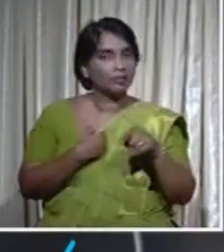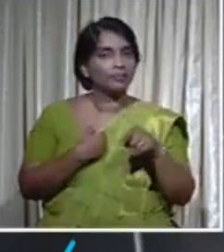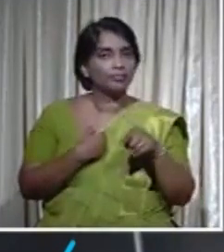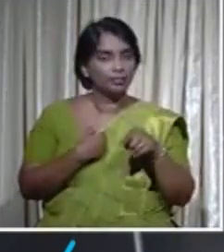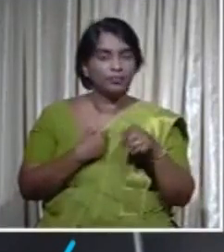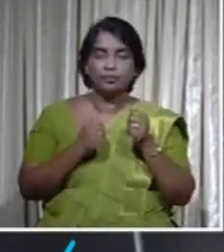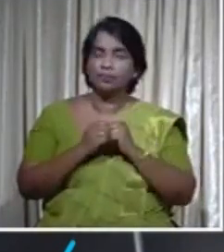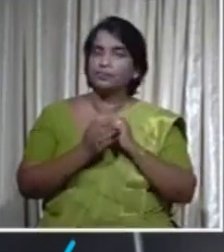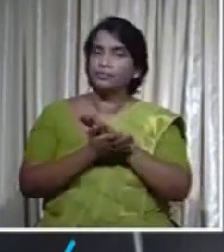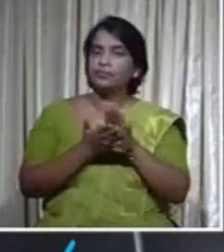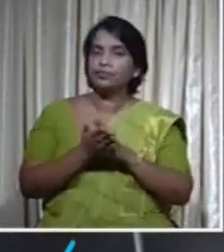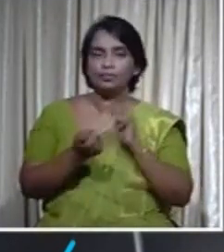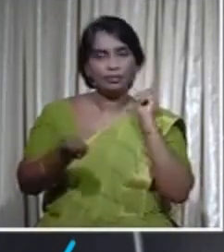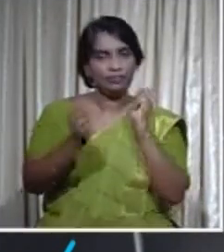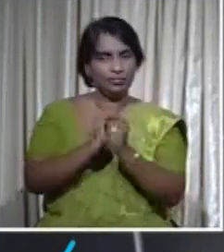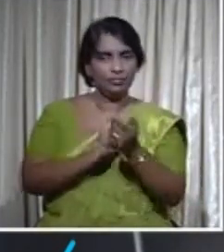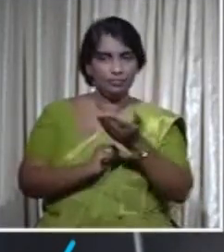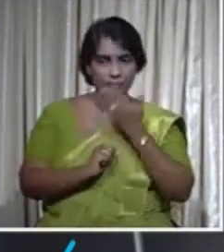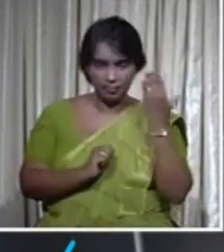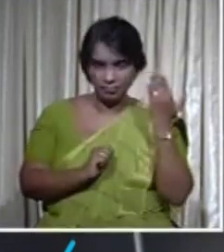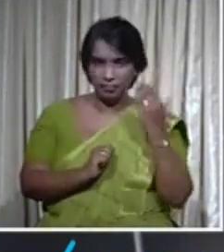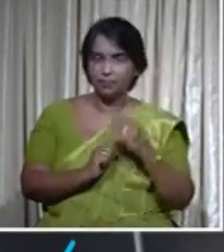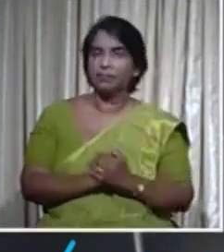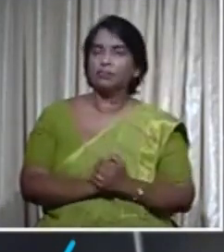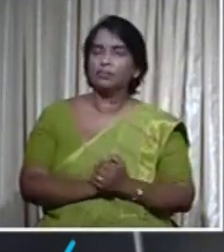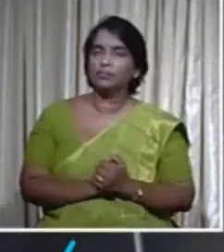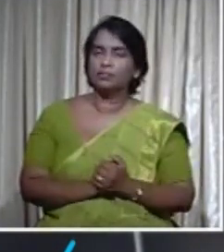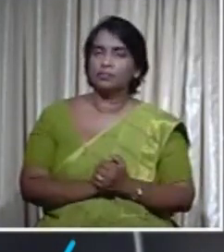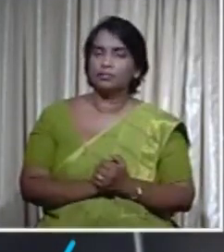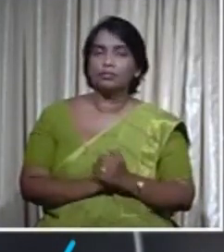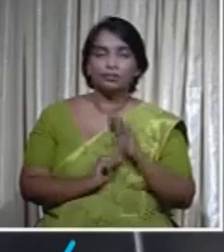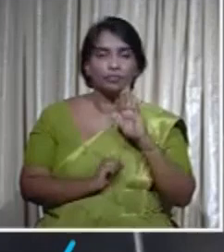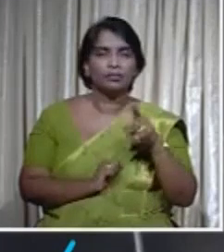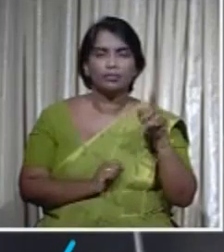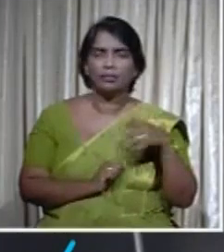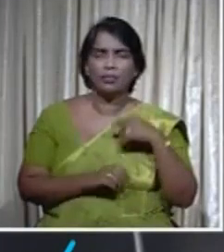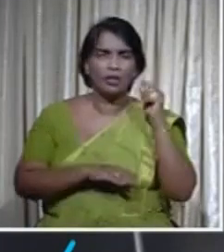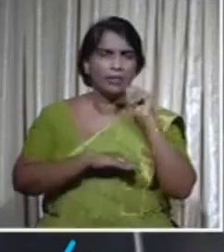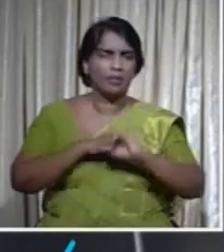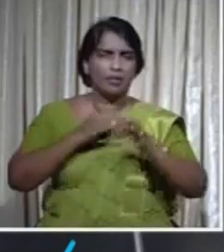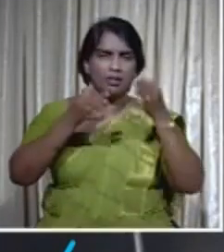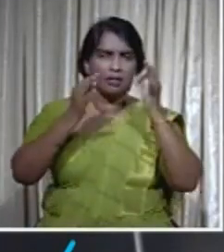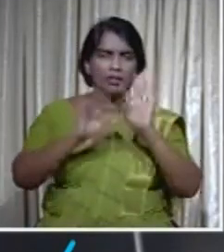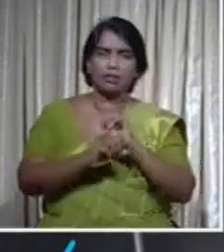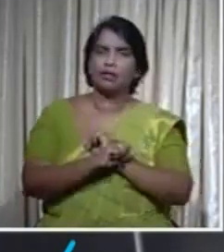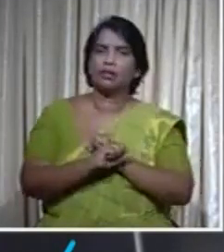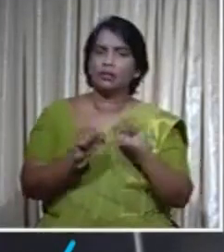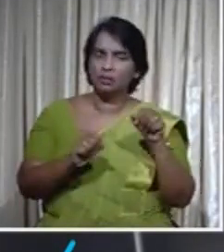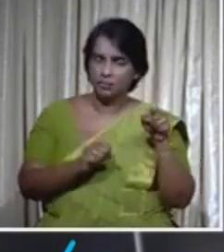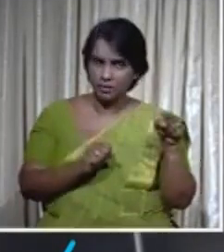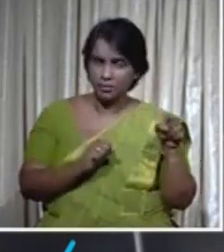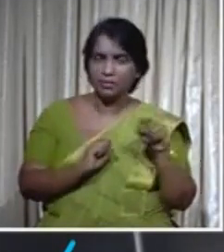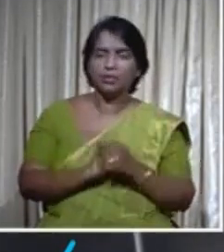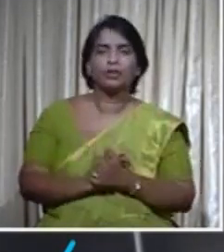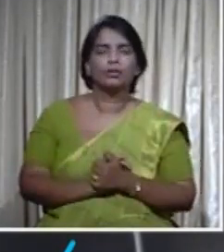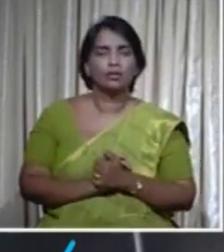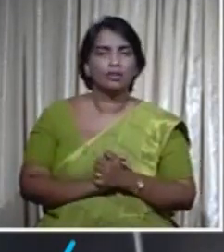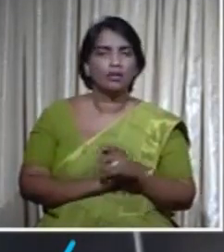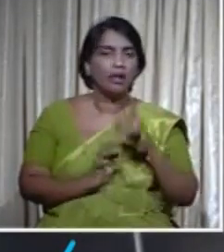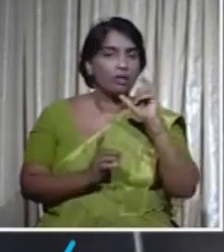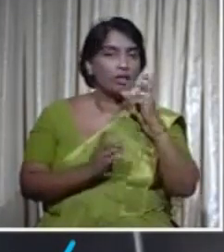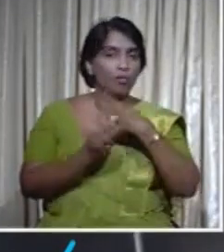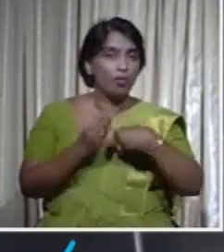மாறியிருக்கும் ஆகவே ஒரு திட்டமிடம் இல்லாது இயற்கையாக விவசாயத்தை செய்ய வேண்டும்